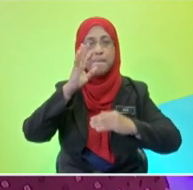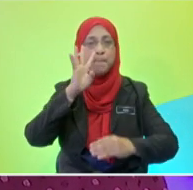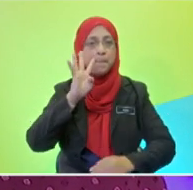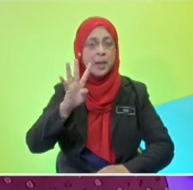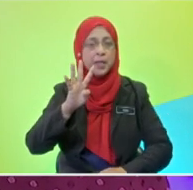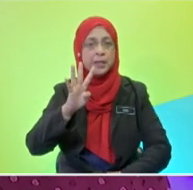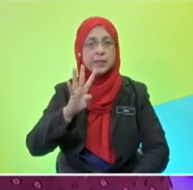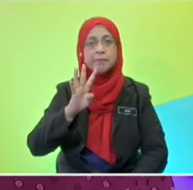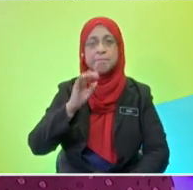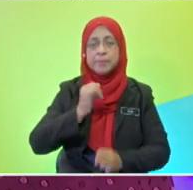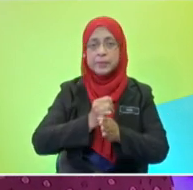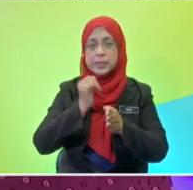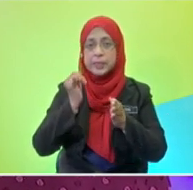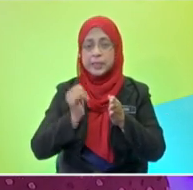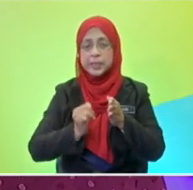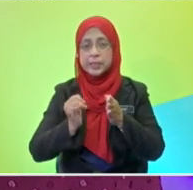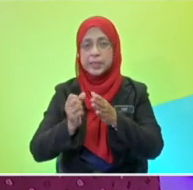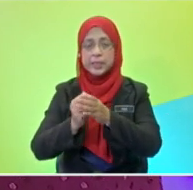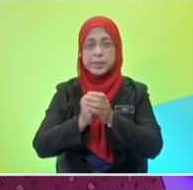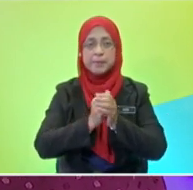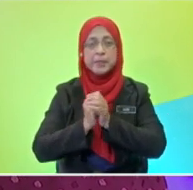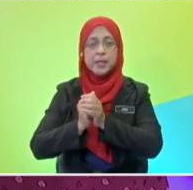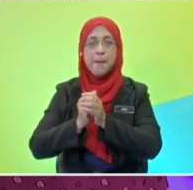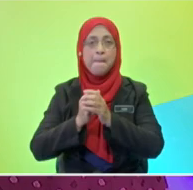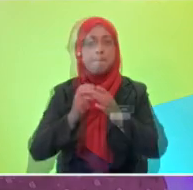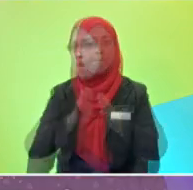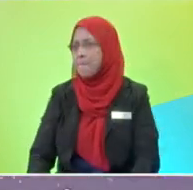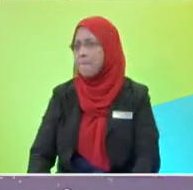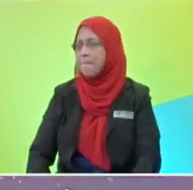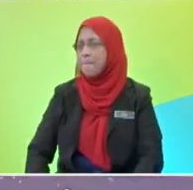bertajuk Jiran sepakat membawa berkat Insya Allah